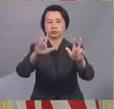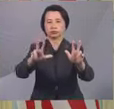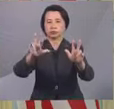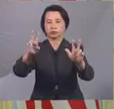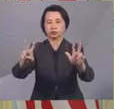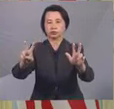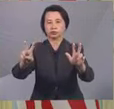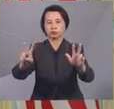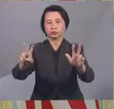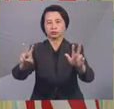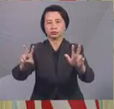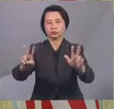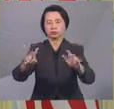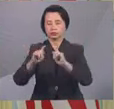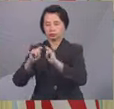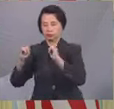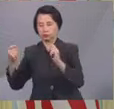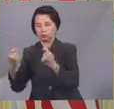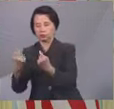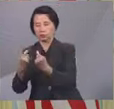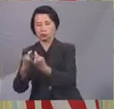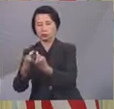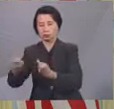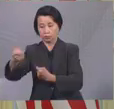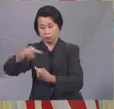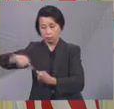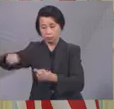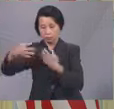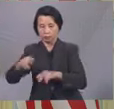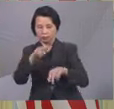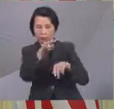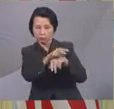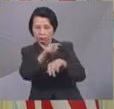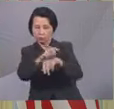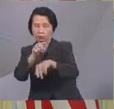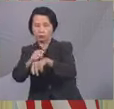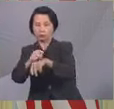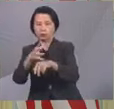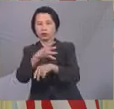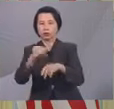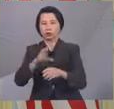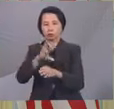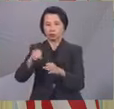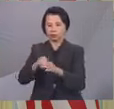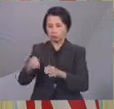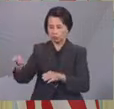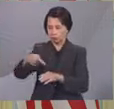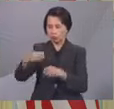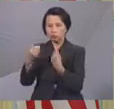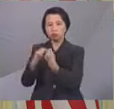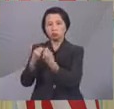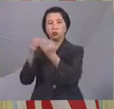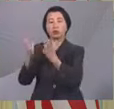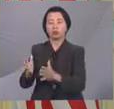3,532 pasukan pematuhan telah membuat pemantauan dan melibatkan seramai